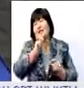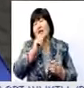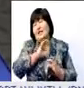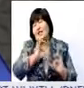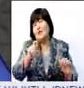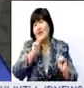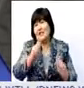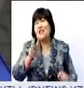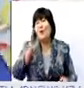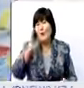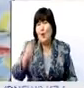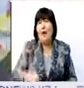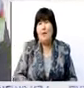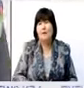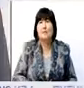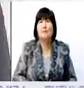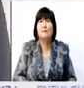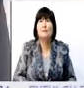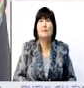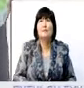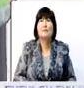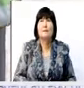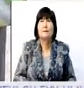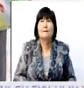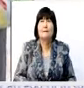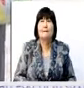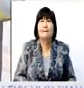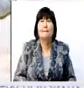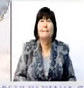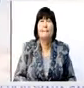сыйлық болмақ. Құдайберген Махамбетәлі, Ахан Әлиев, Қанат Махамбетов, Қызылорда телеарнасы.